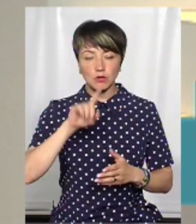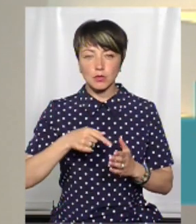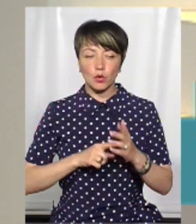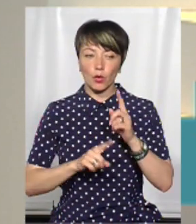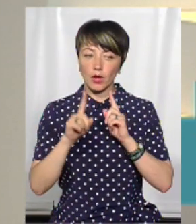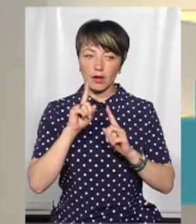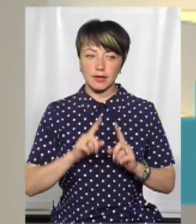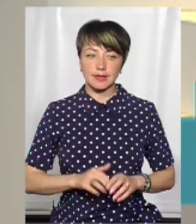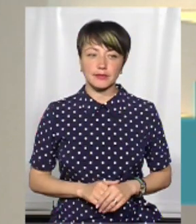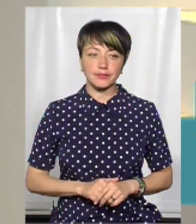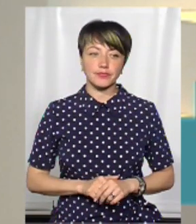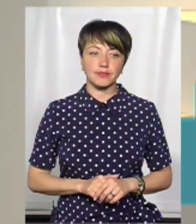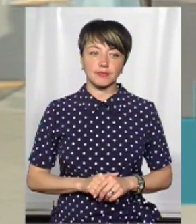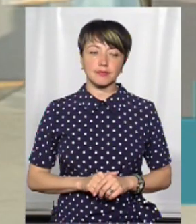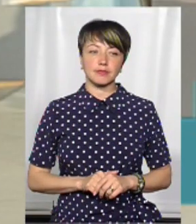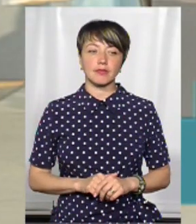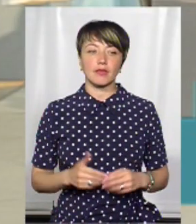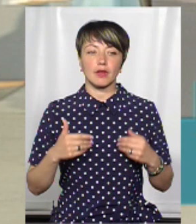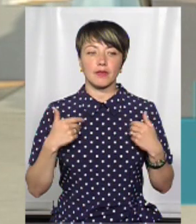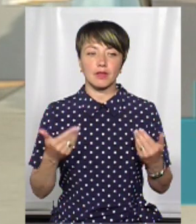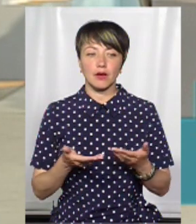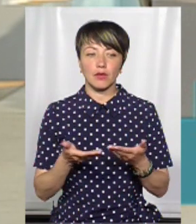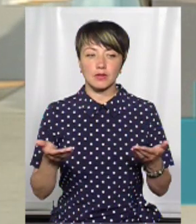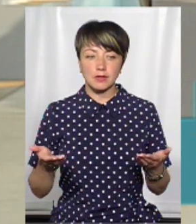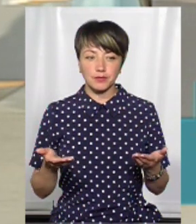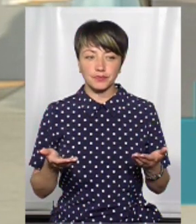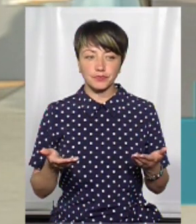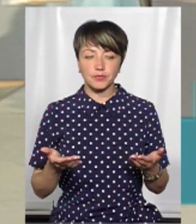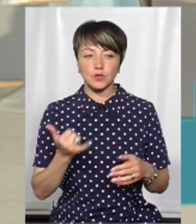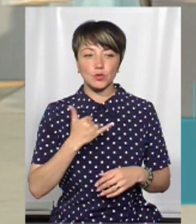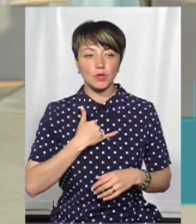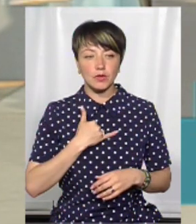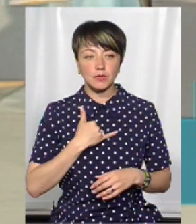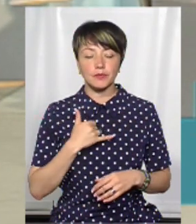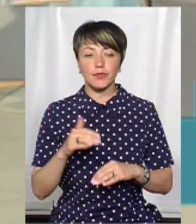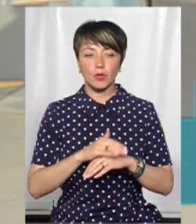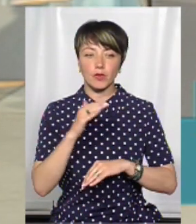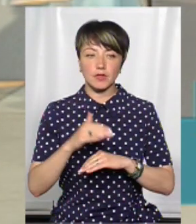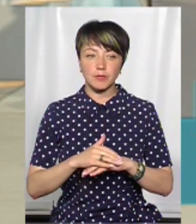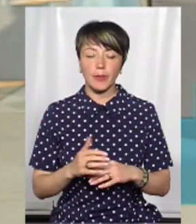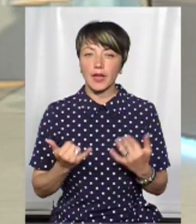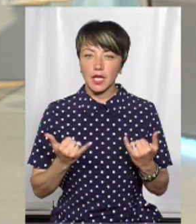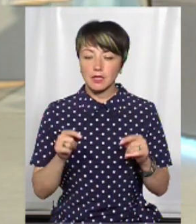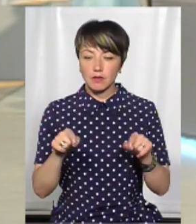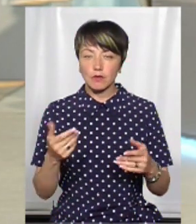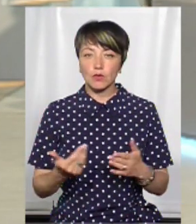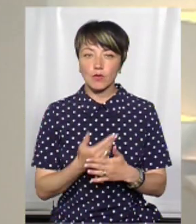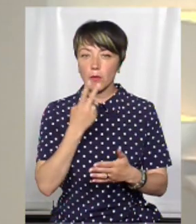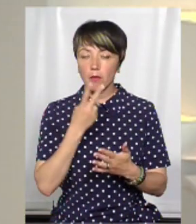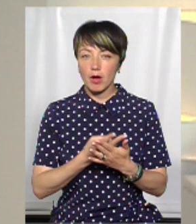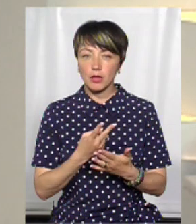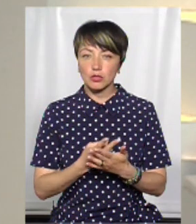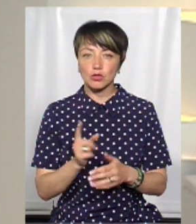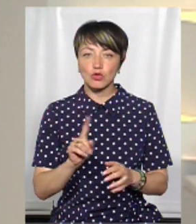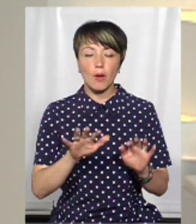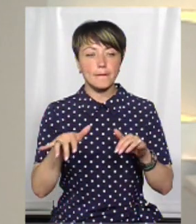Хмельницької міської ради. Вітаю вас у нашій студії, пане Олеже. Добрий вечір. Тільки що в новинах ми